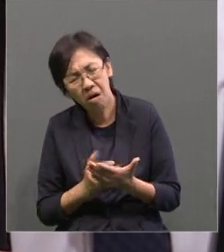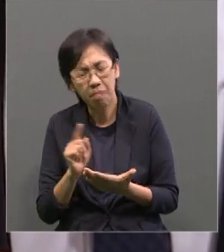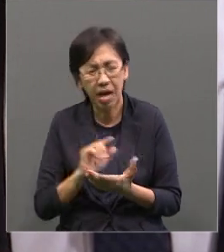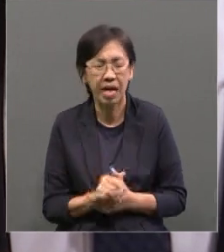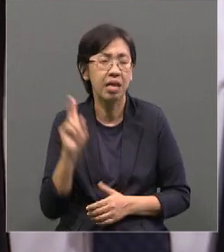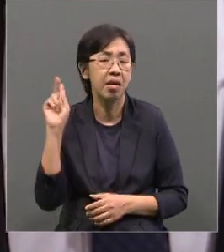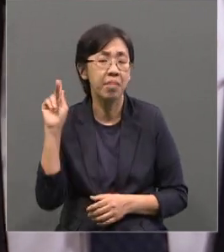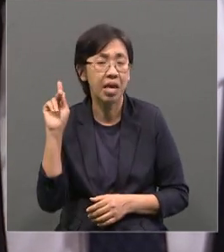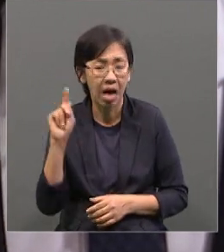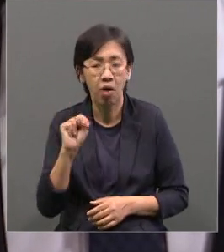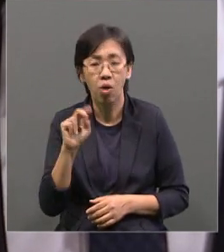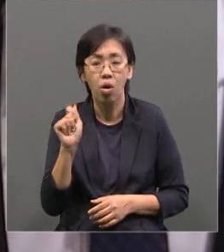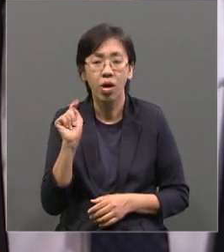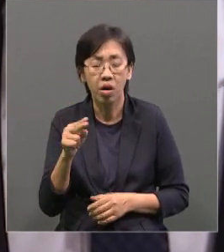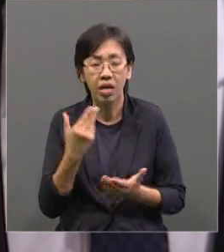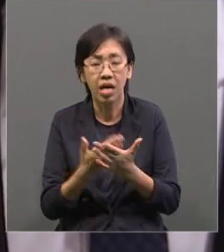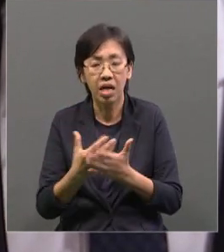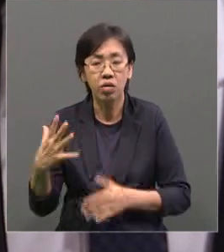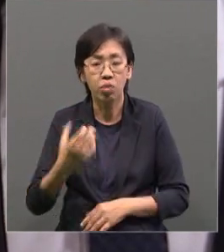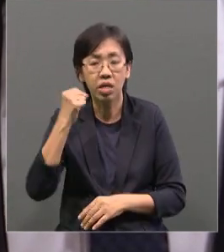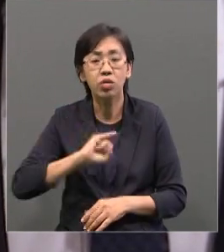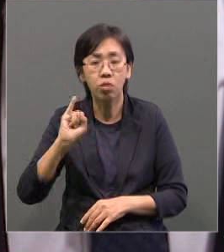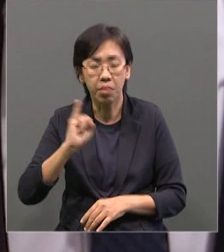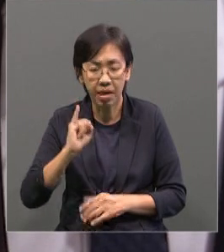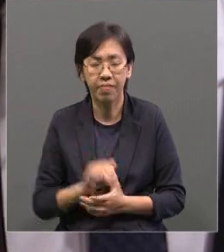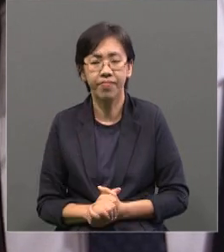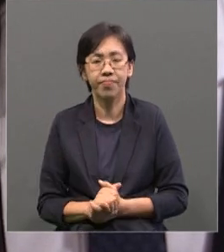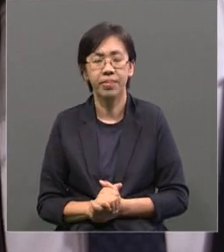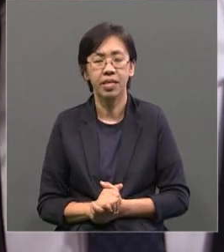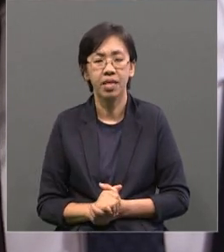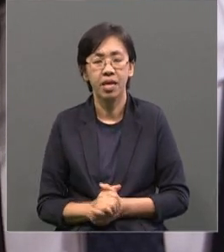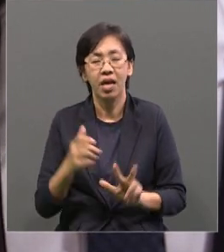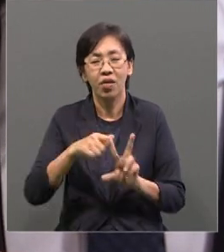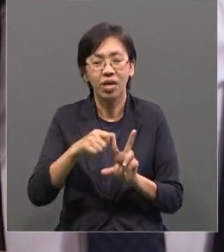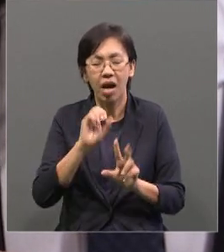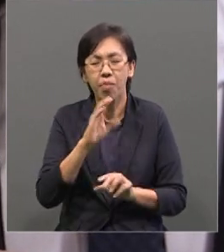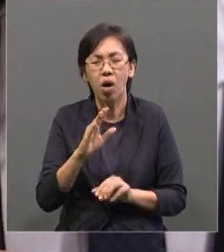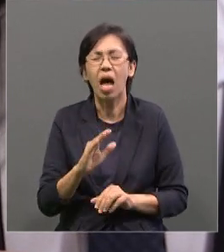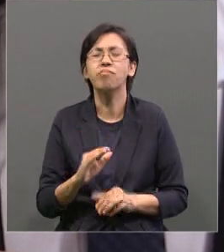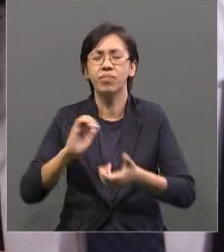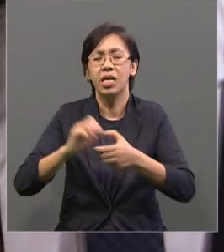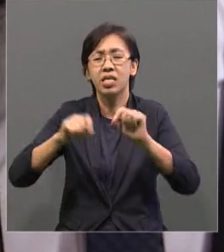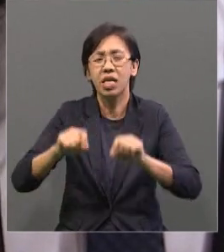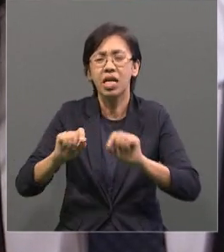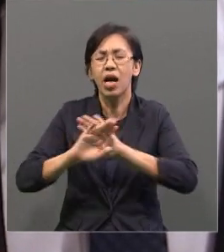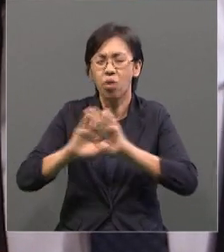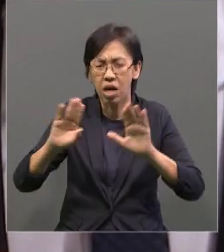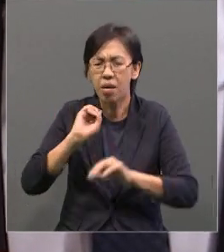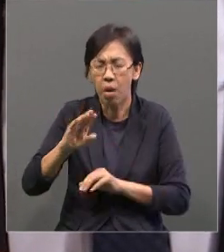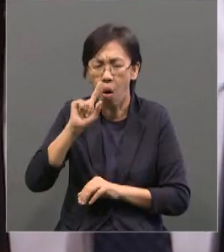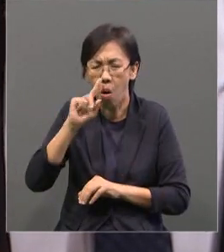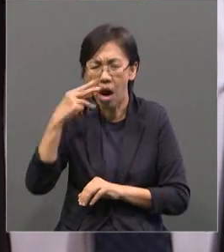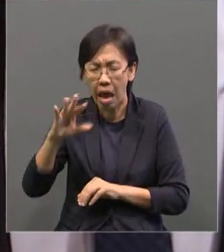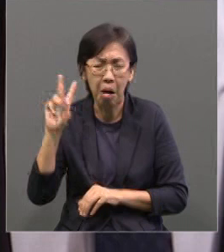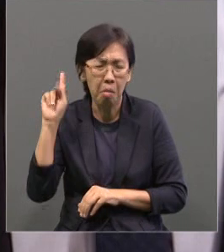มีกระแสข่าวว่าน็อตจะถูกยึดทรัพย์ใช่หรือเปล่าทางคุณแทนไทยก็บอกว่าได้พยายามบอกยกเลิกสัญญาไปก่อนหน้ามาหลายครั้ง